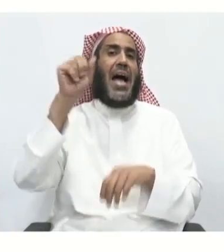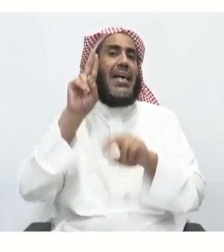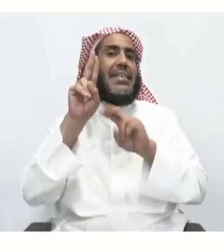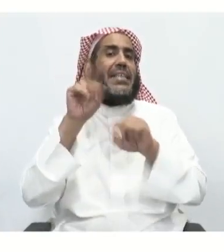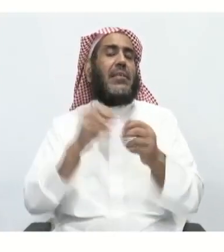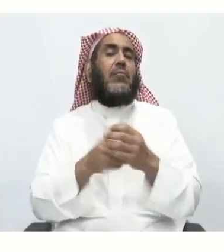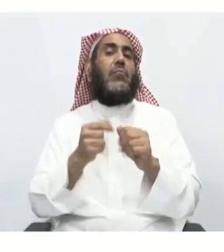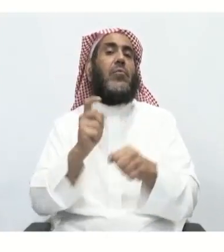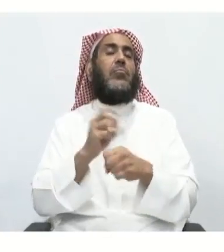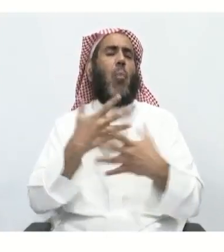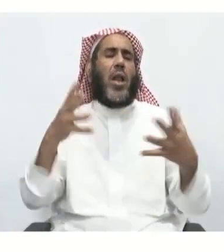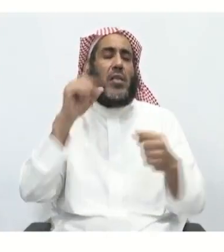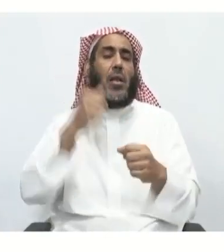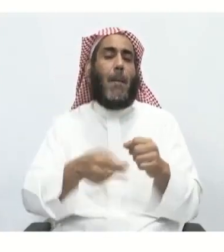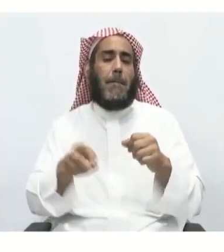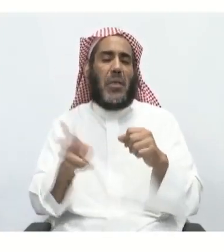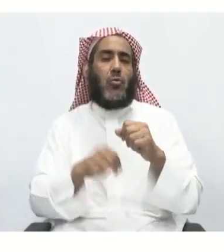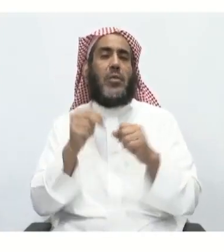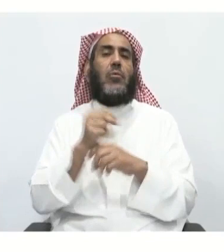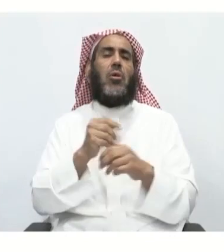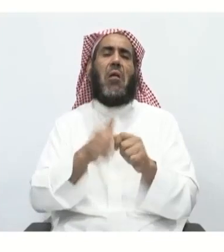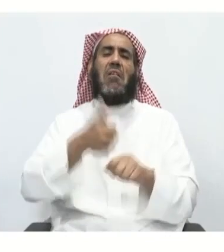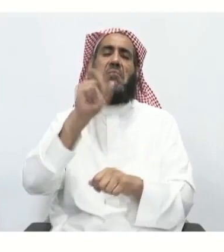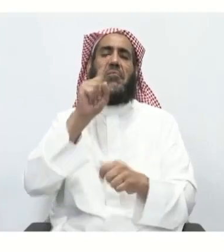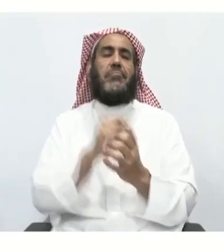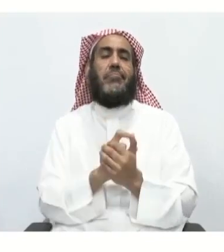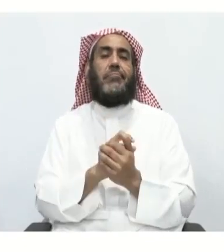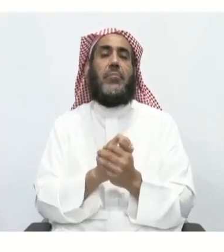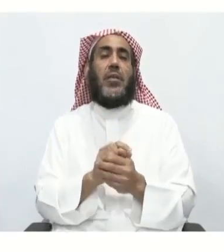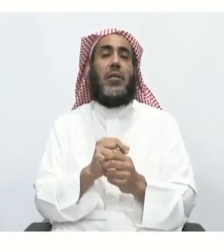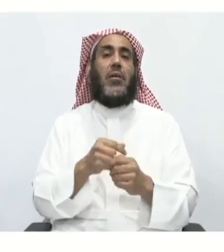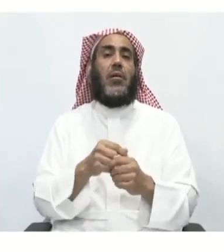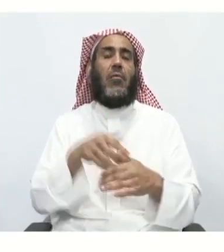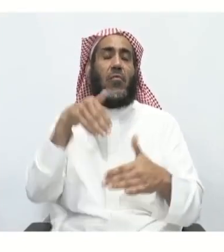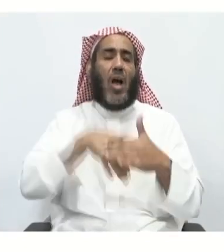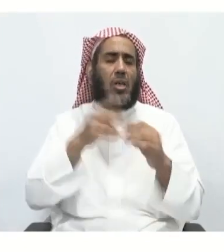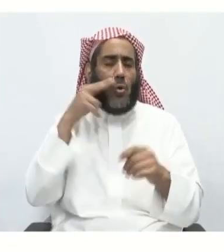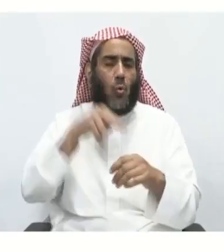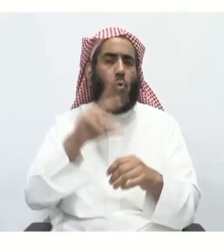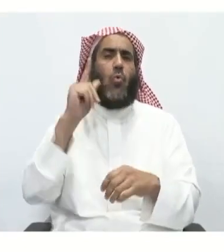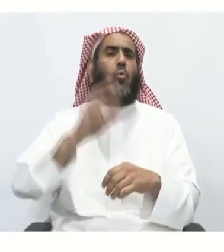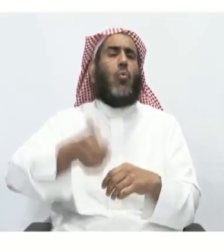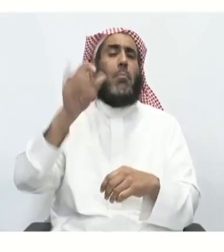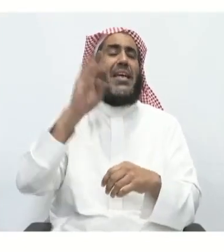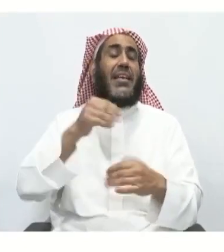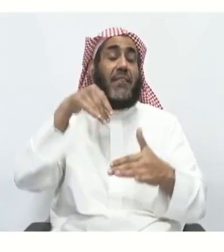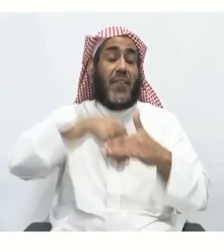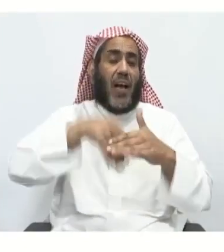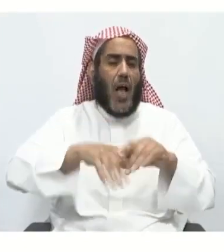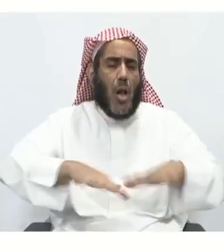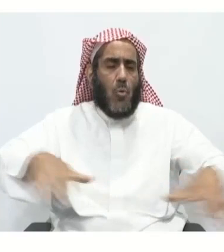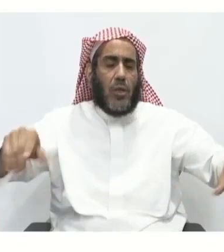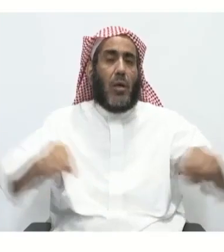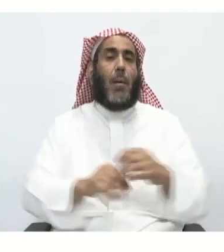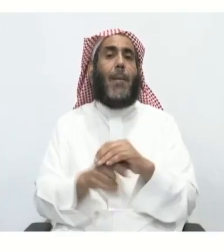منصوب بالكسره ينصب بالكسره ولا تاتي فيه الف تنوين في قاع شاهد الغواص ظلمات في قاع المحيط وهنا